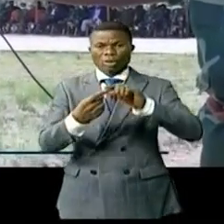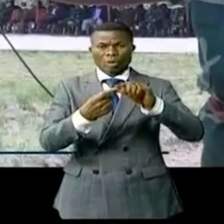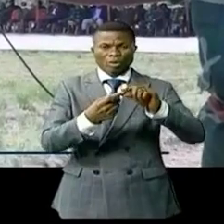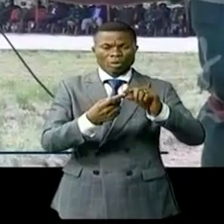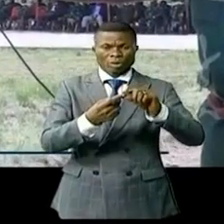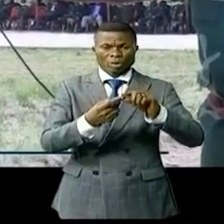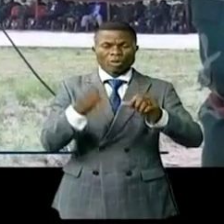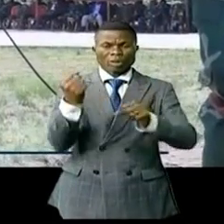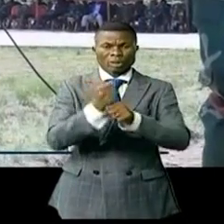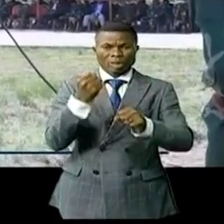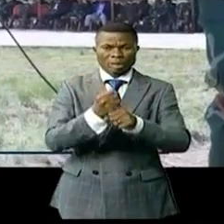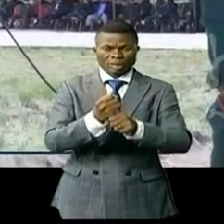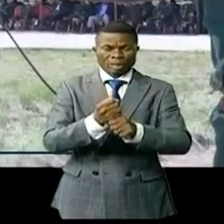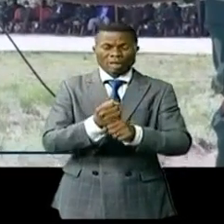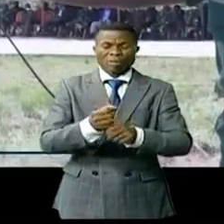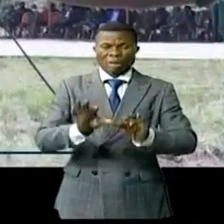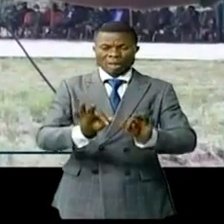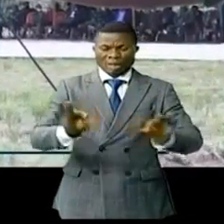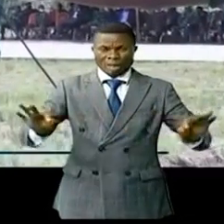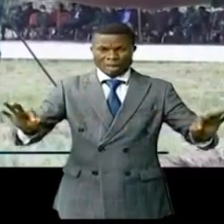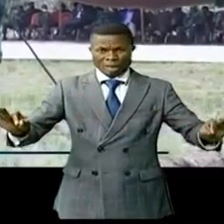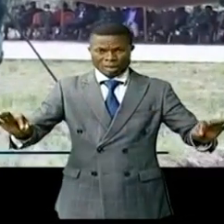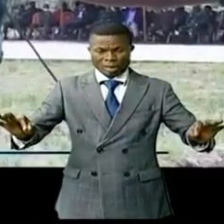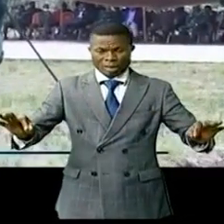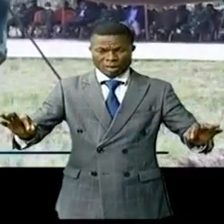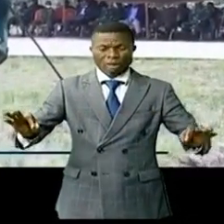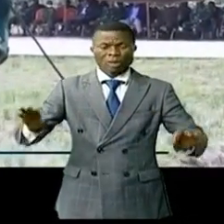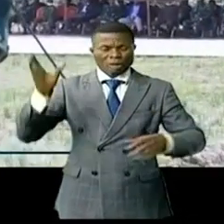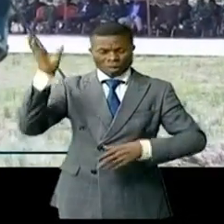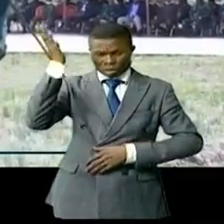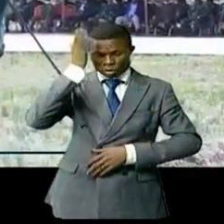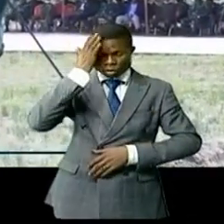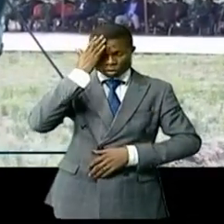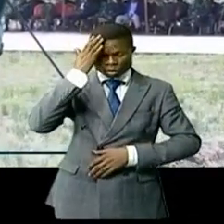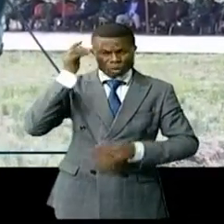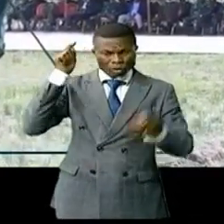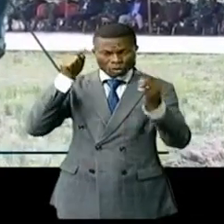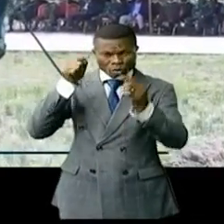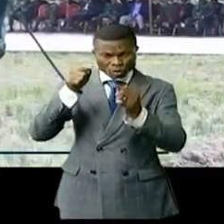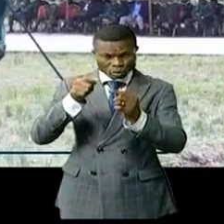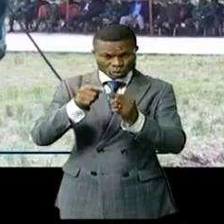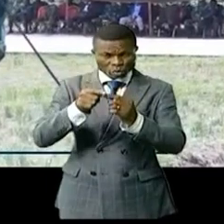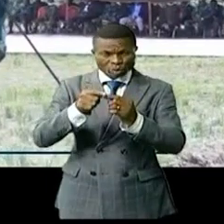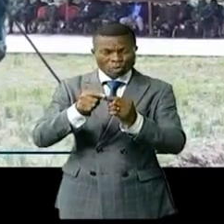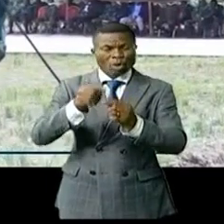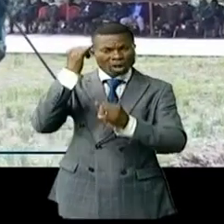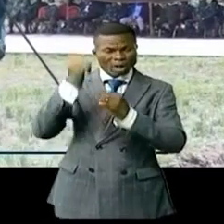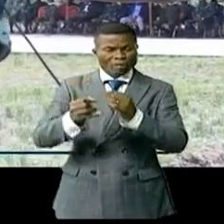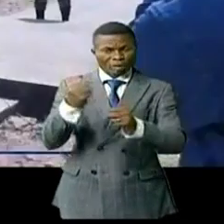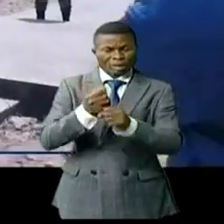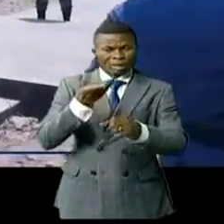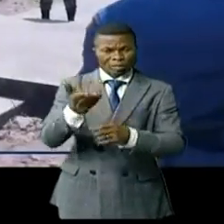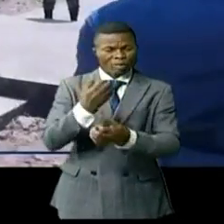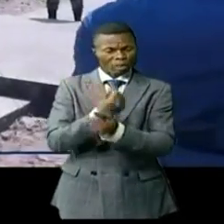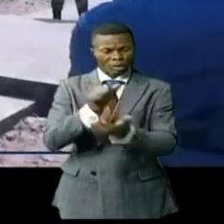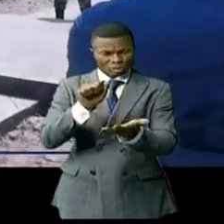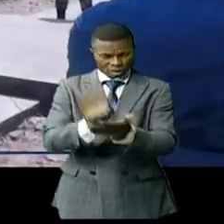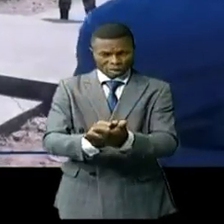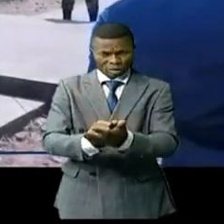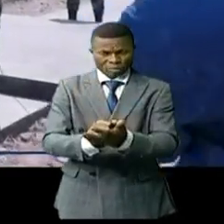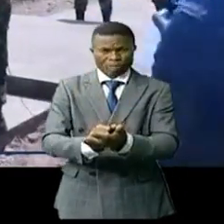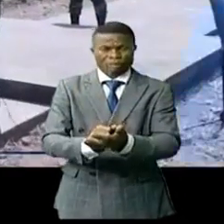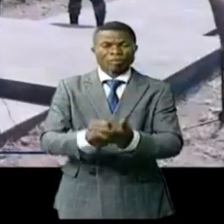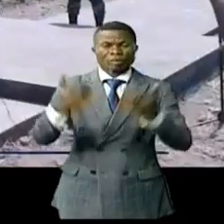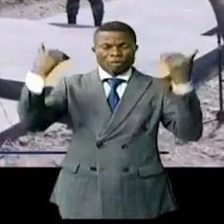de l'Inde. Vous le garderez. Et le protégé jusqu'au sacrifice suprême. À vos ordres. Commandant